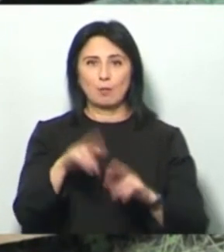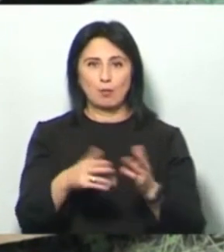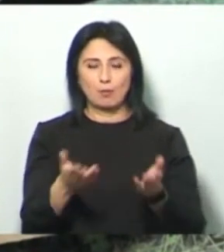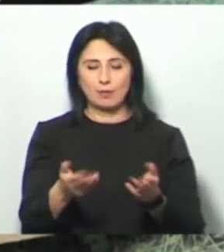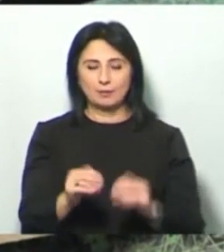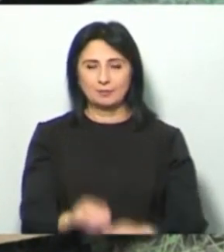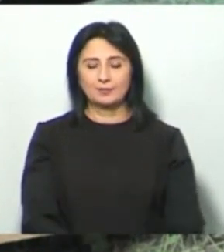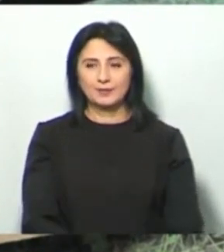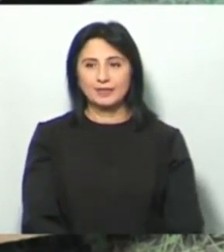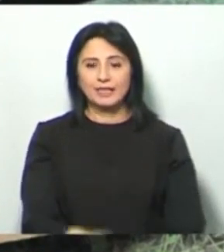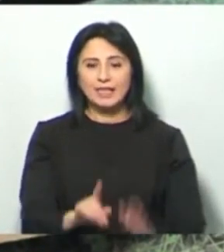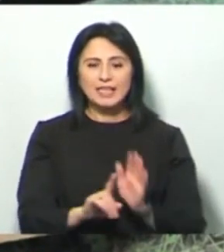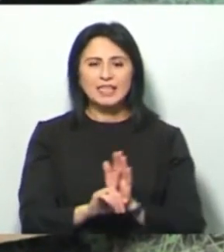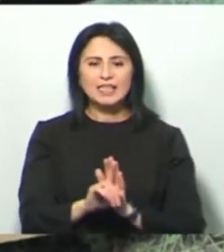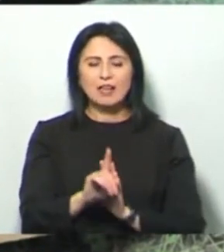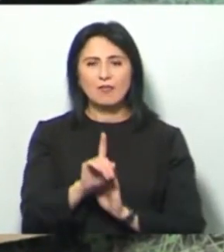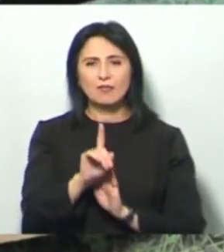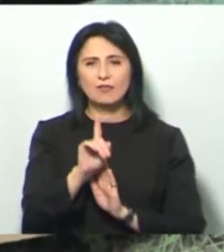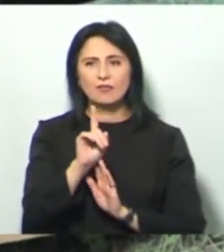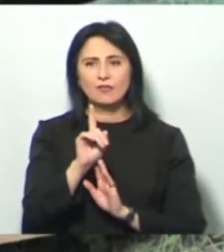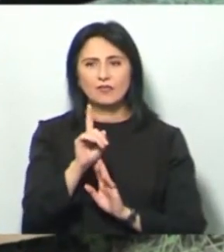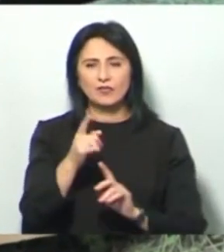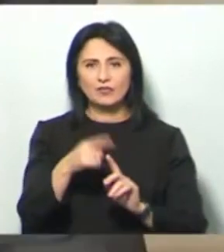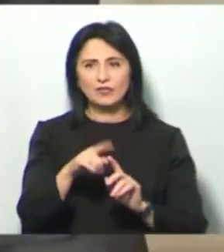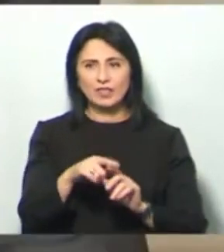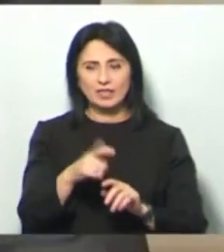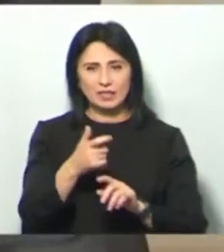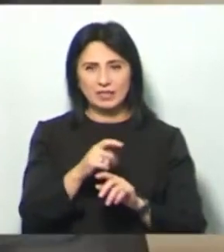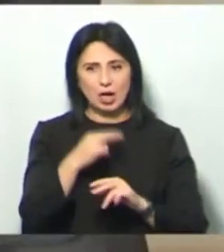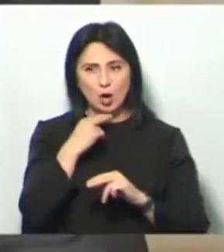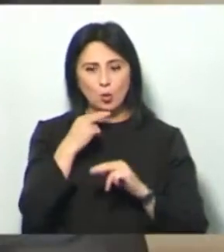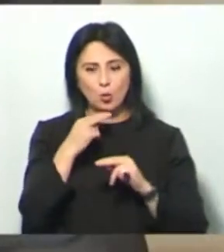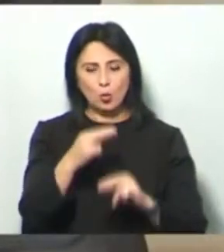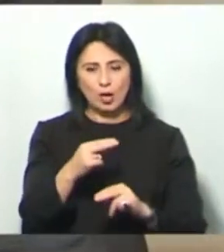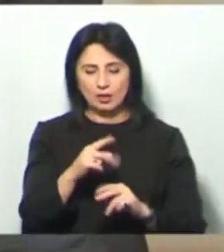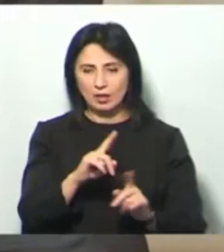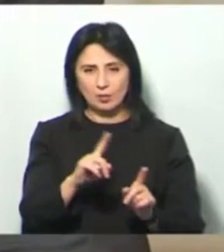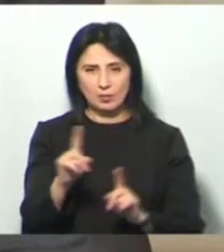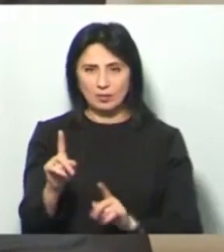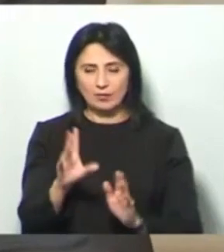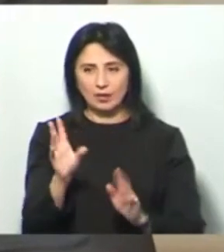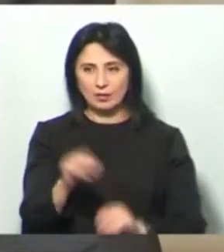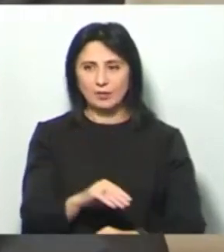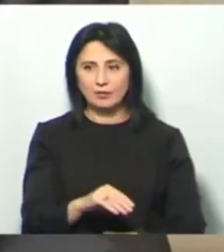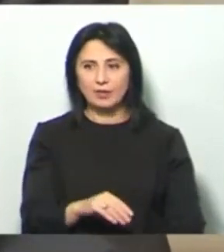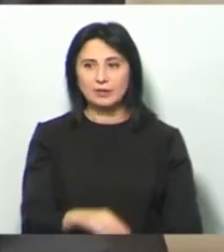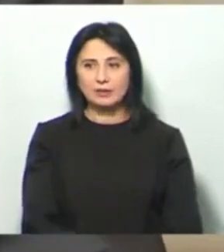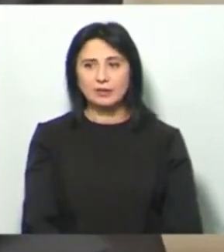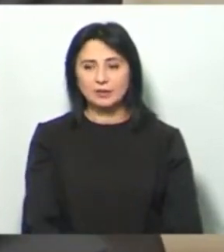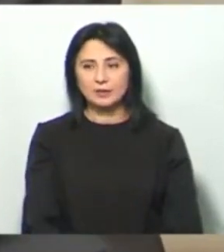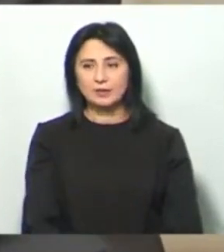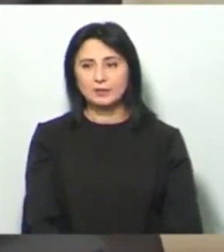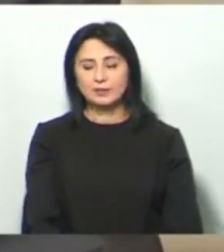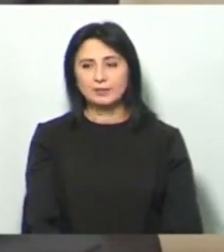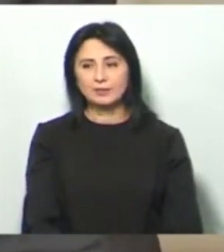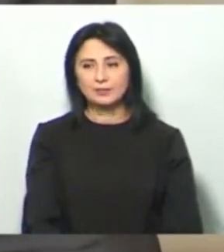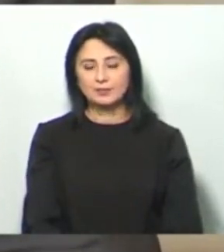მშენებლობაო. თავიდანვე ტყვებასაც ძალიან ყურადღებას ვაქცევთ. რა უარ ახლა.